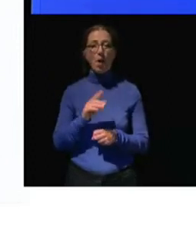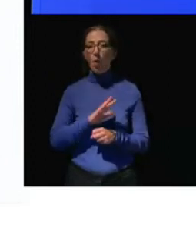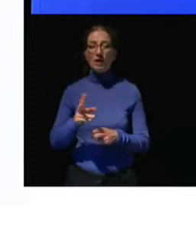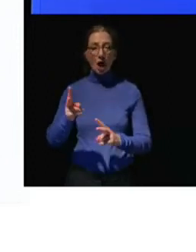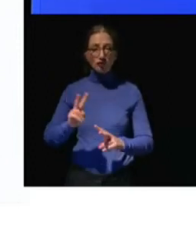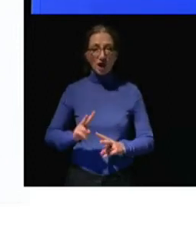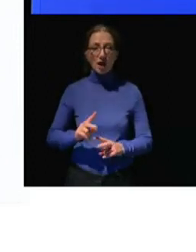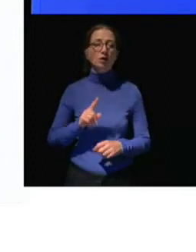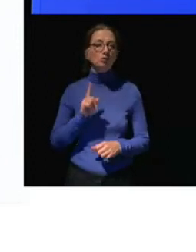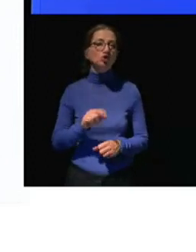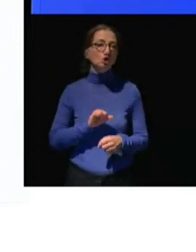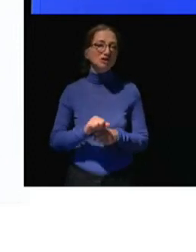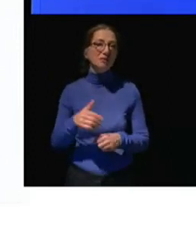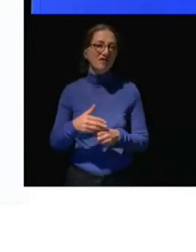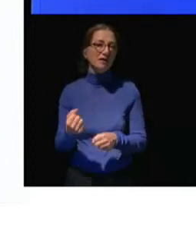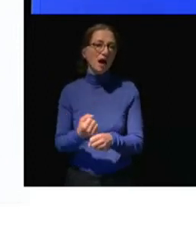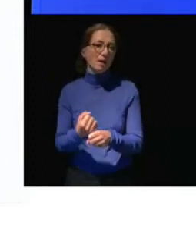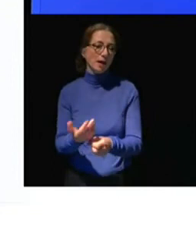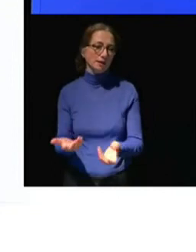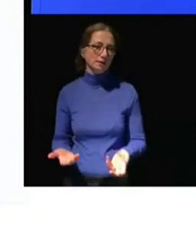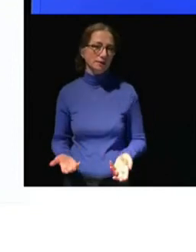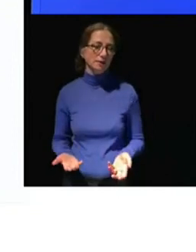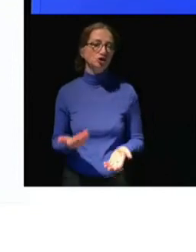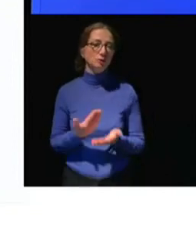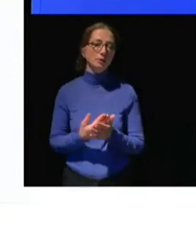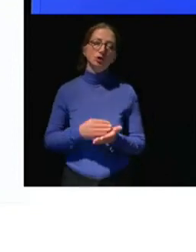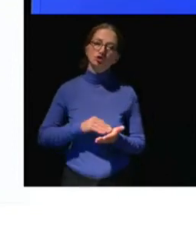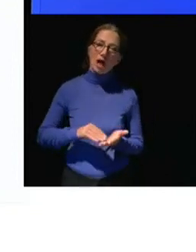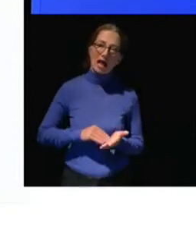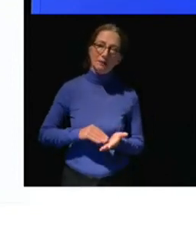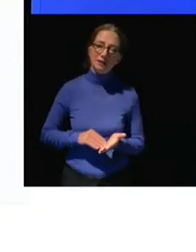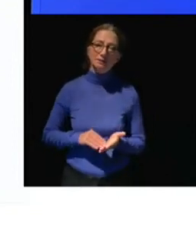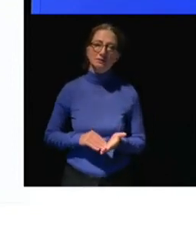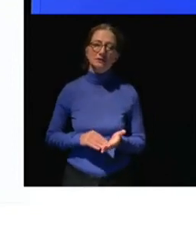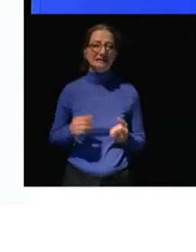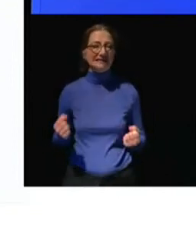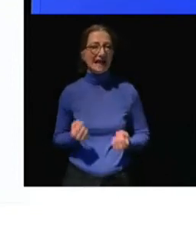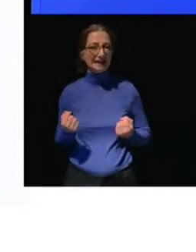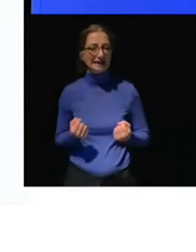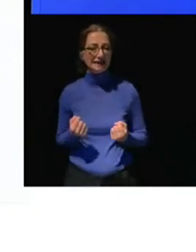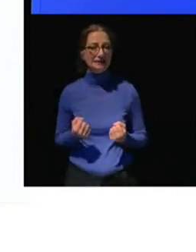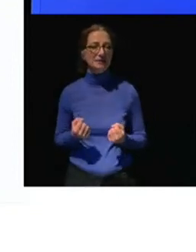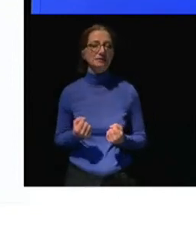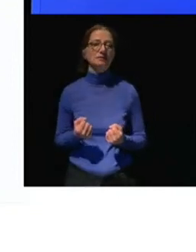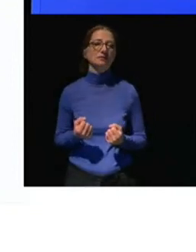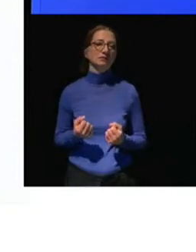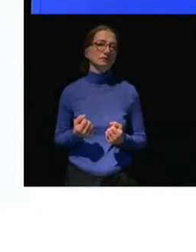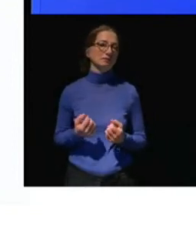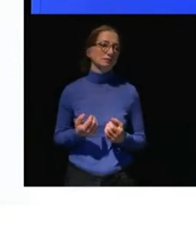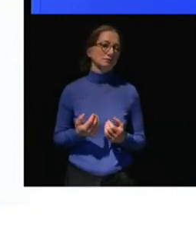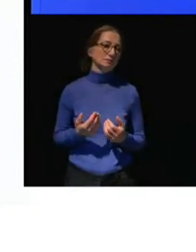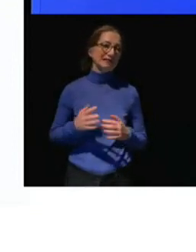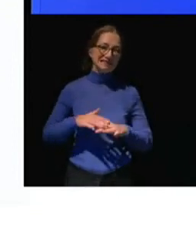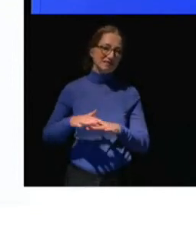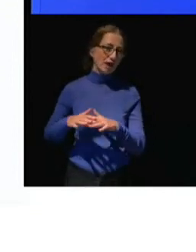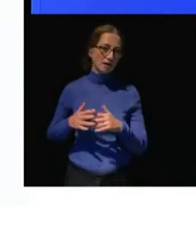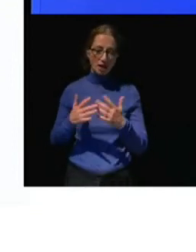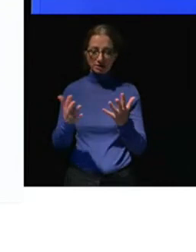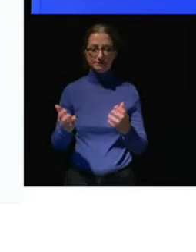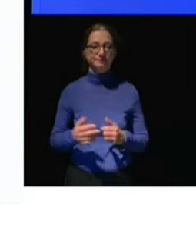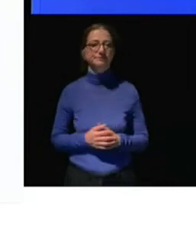in Zukunft in ihrem Beruf weiterarbeiten zu können, indem sie zum Beispiel schreiben, üben, trainieren. Das muss ich den meisten hier Anwesenden nicht